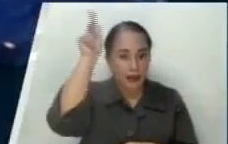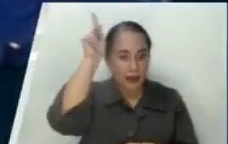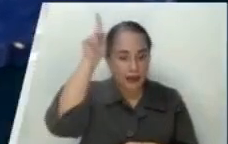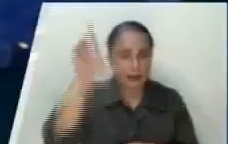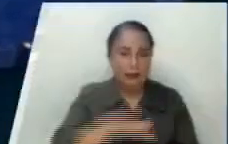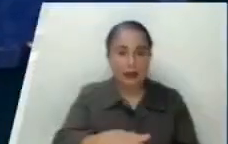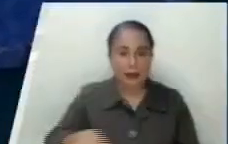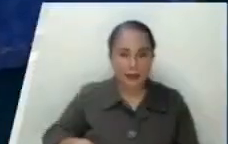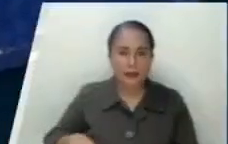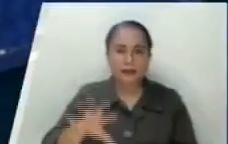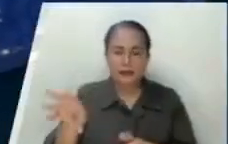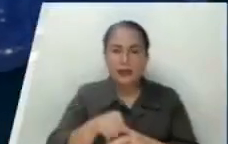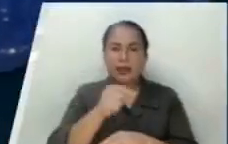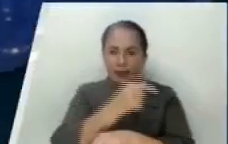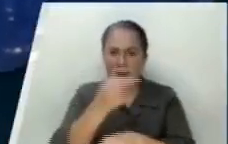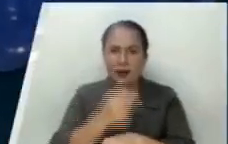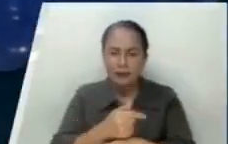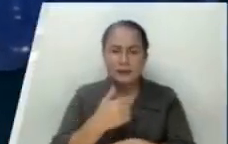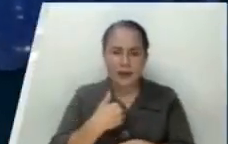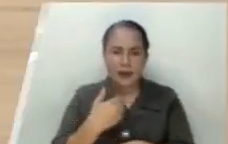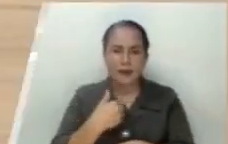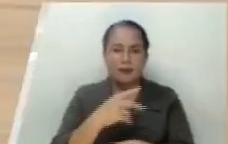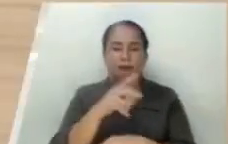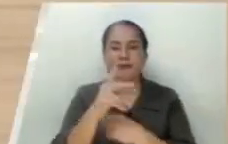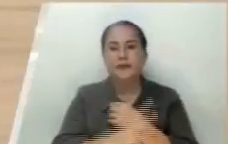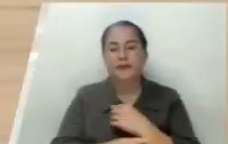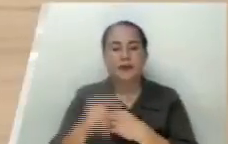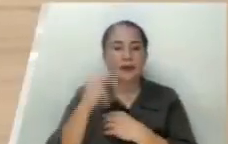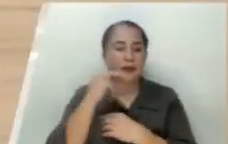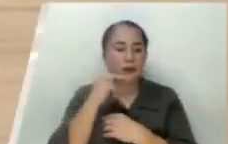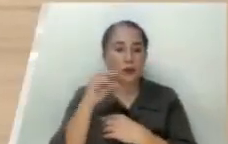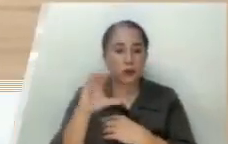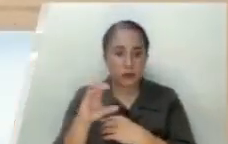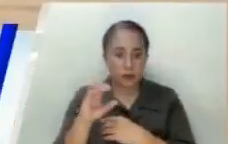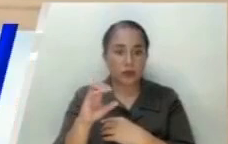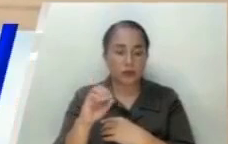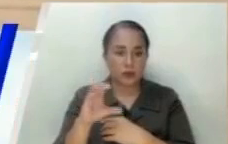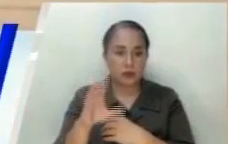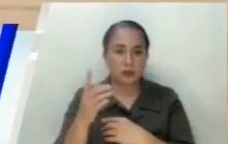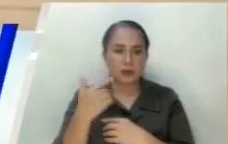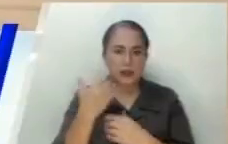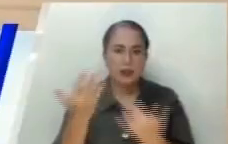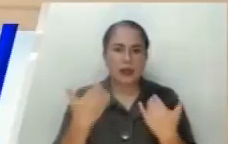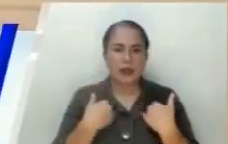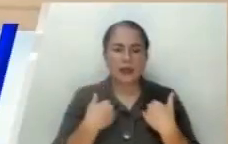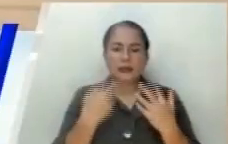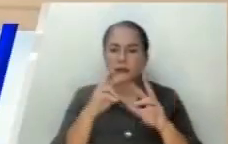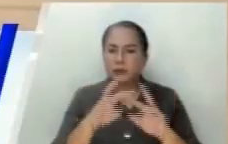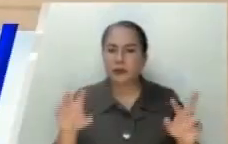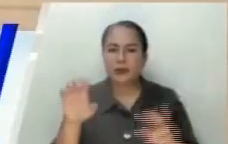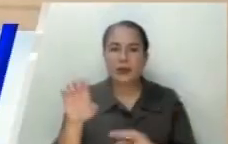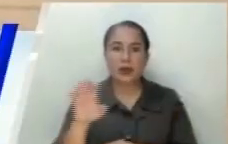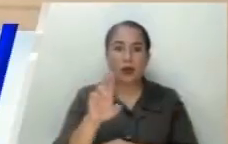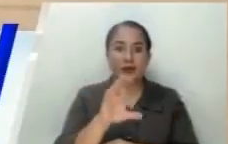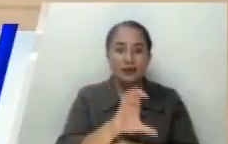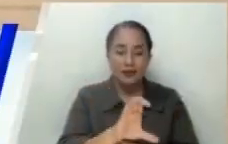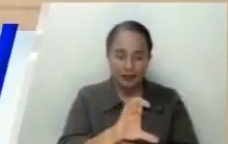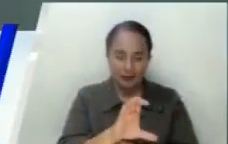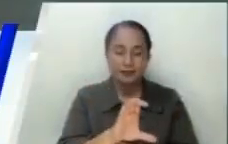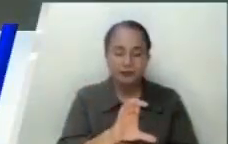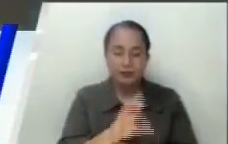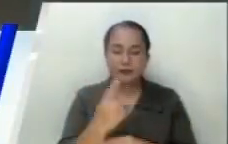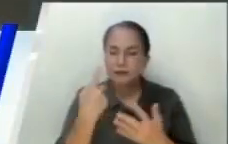ng Guimaras at probinsya ng Negros Occidental nagsasagawa na ng imbestigasyon ng energy regulatory Commission o